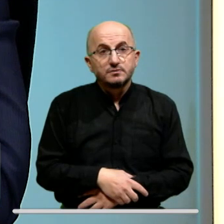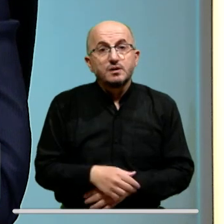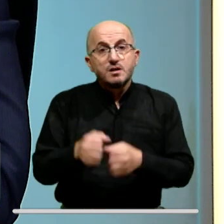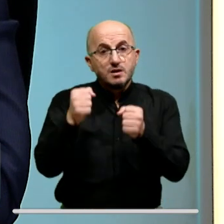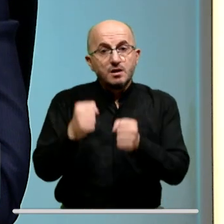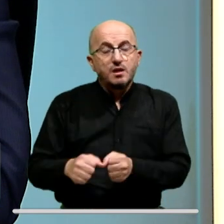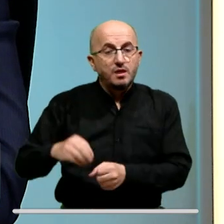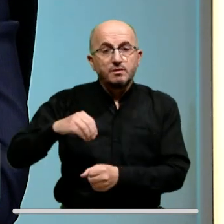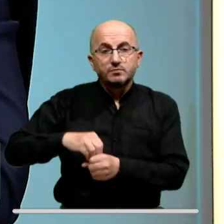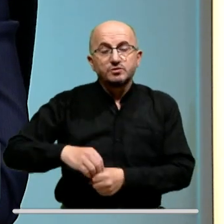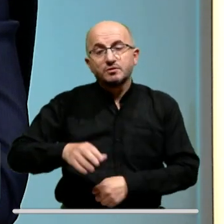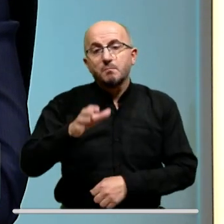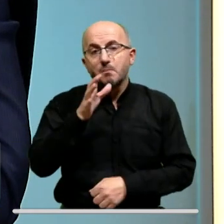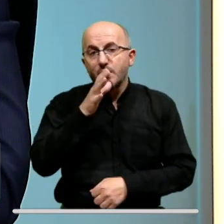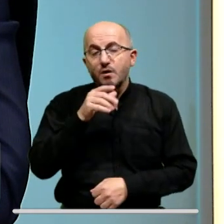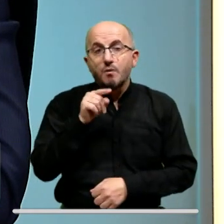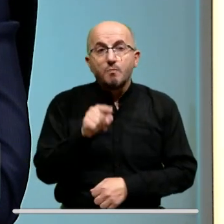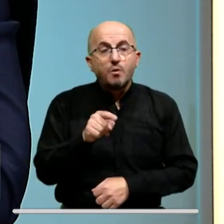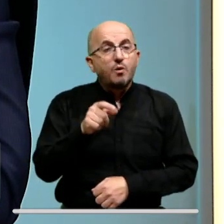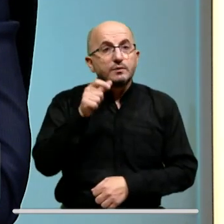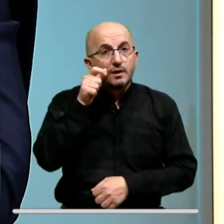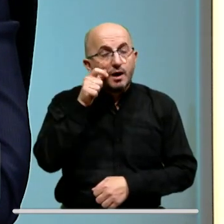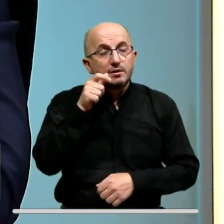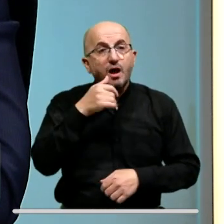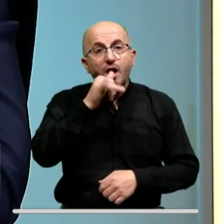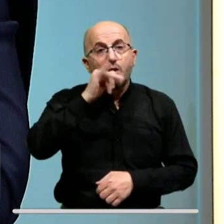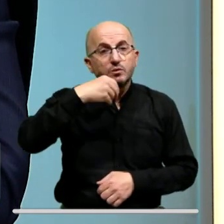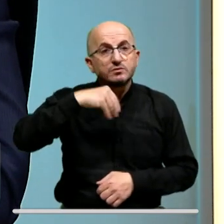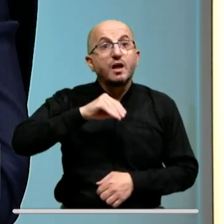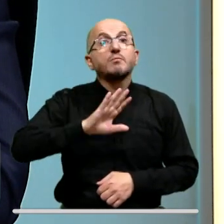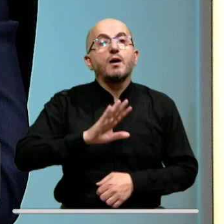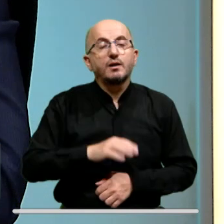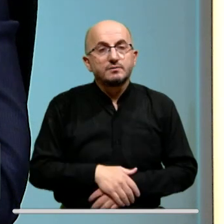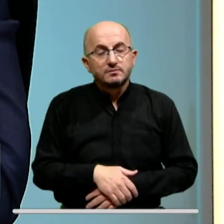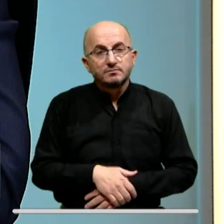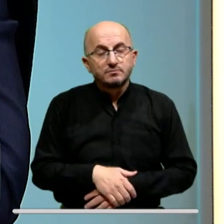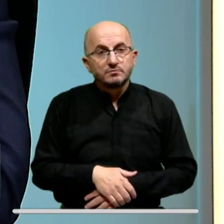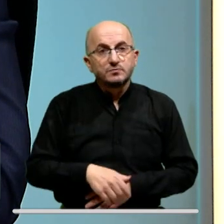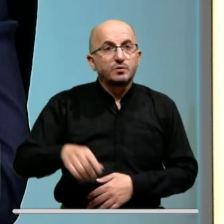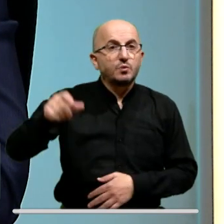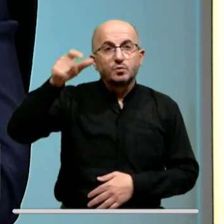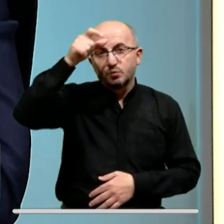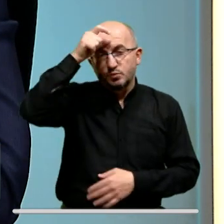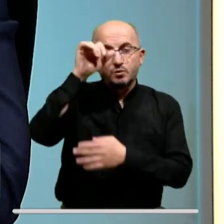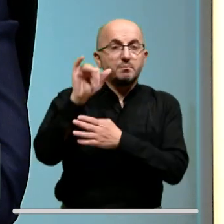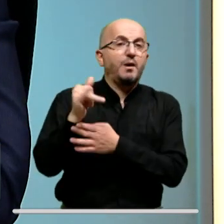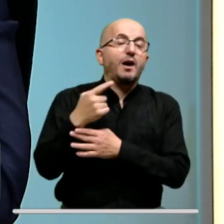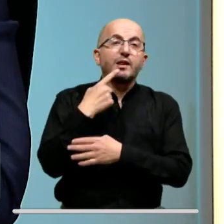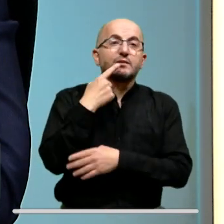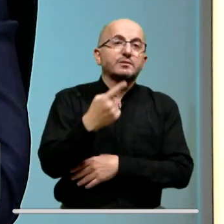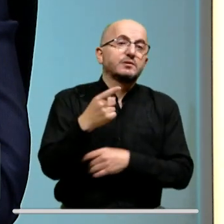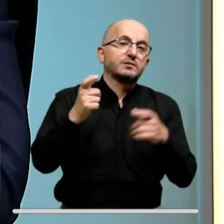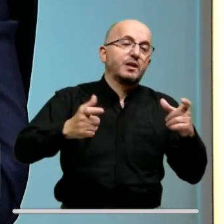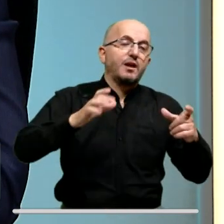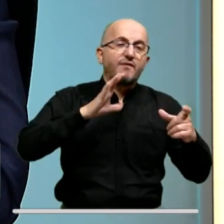için biliyorum. Hı hı. Bu hassasiyet gösteren ve alkol satmayan hani Türk bakkalı diyebildiğimiz yerler